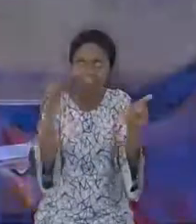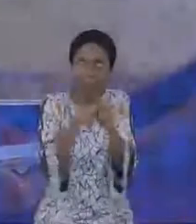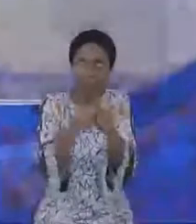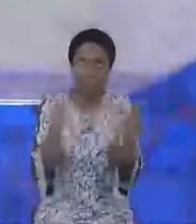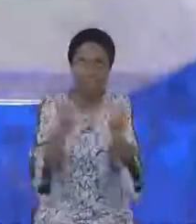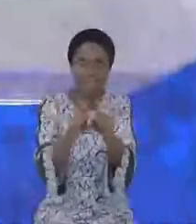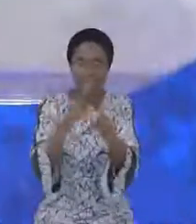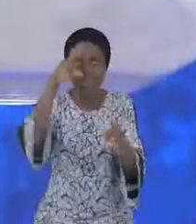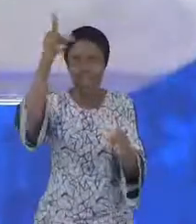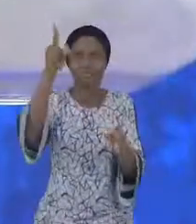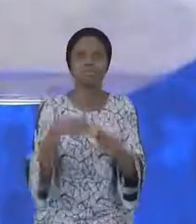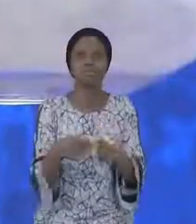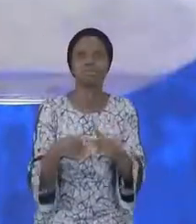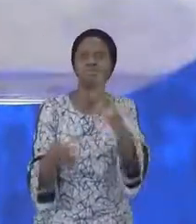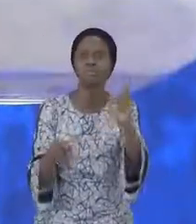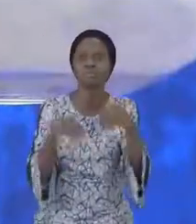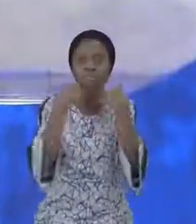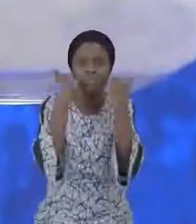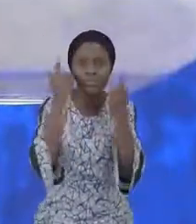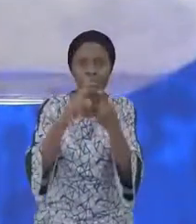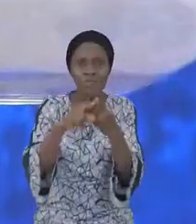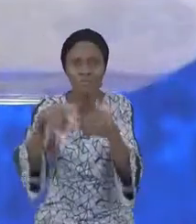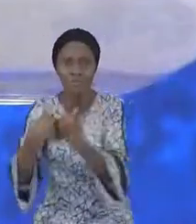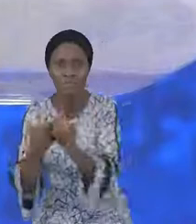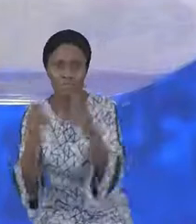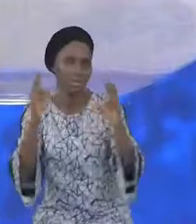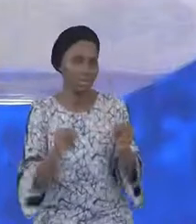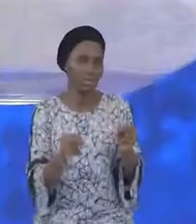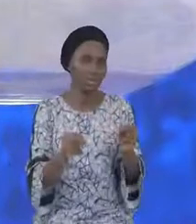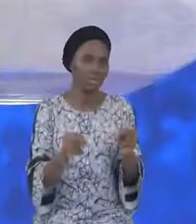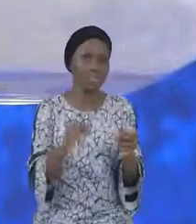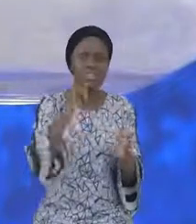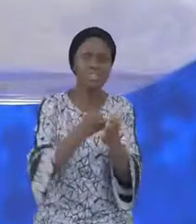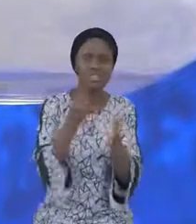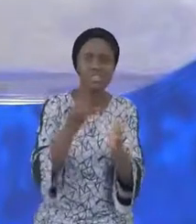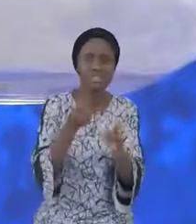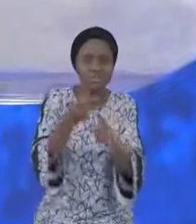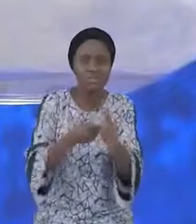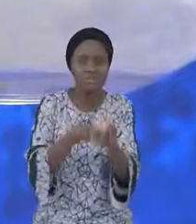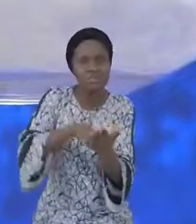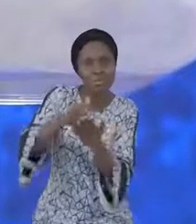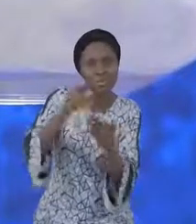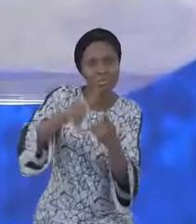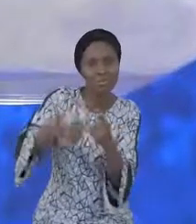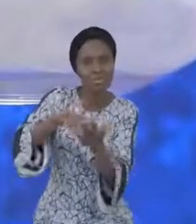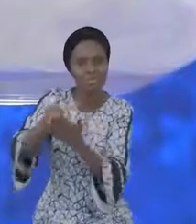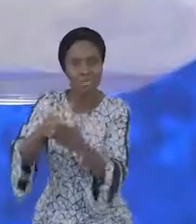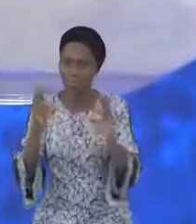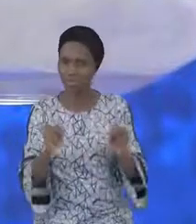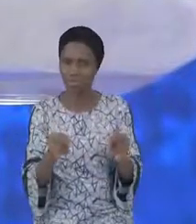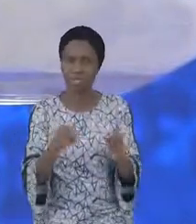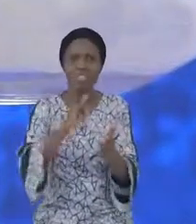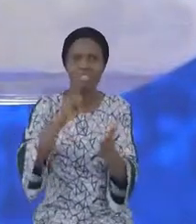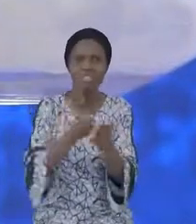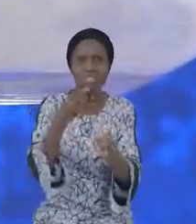Est-ce que c'est d'opprobre en opprobre? Est-ce que c'est de faiblesse en faiblesse? C'est d'oppression en oppression? C'est